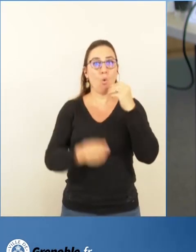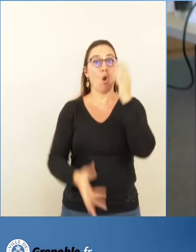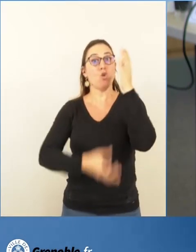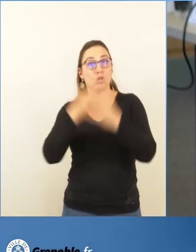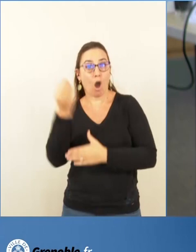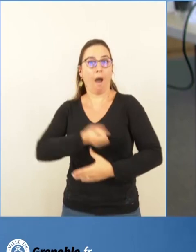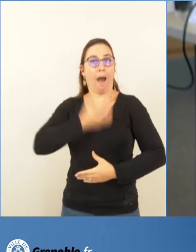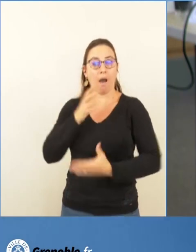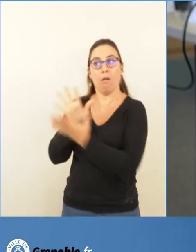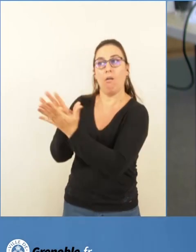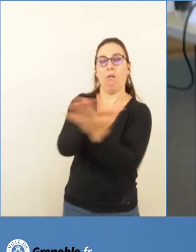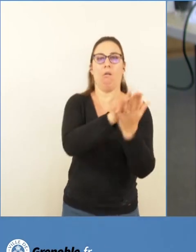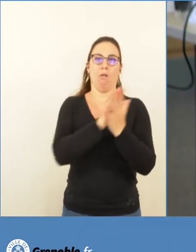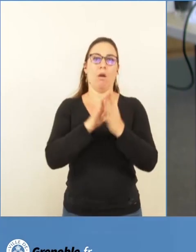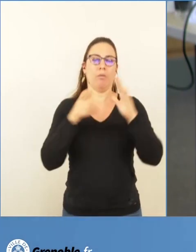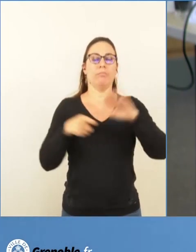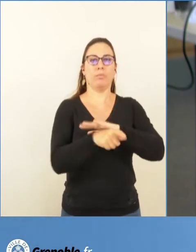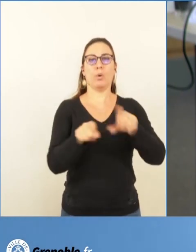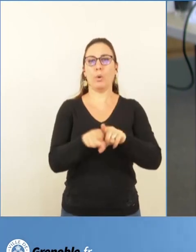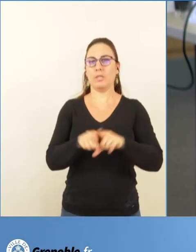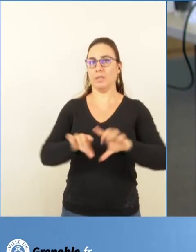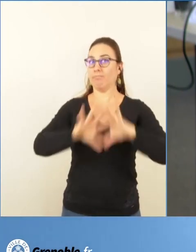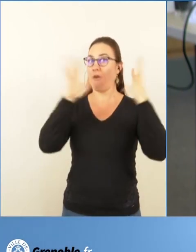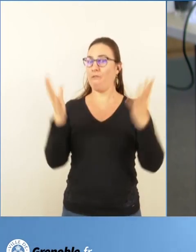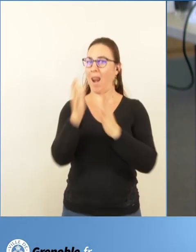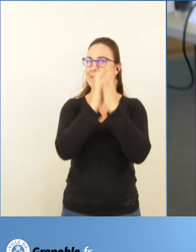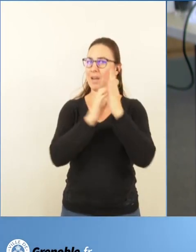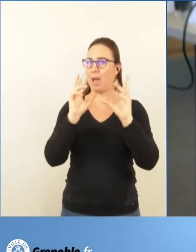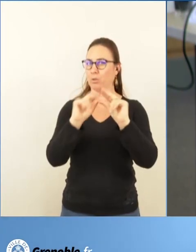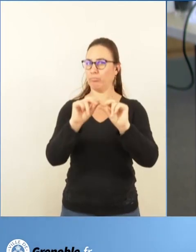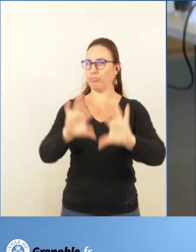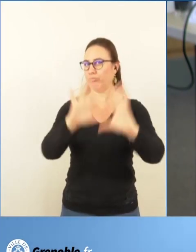artistique voici pour les grandes lignes de cette délibération